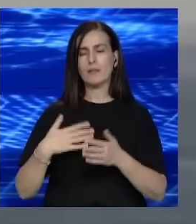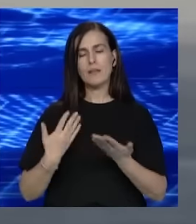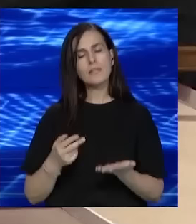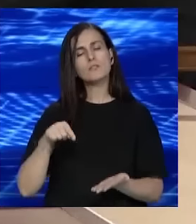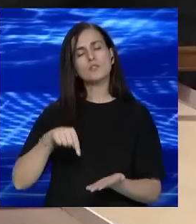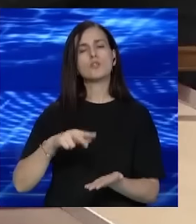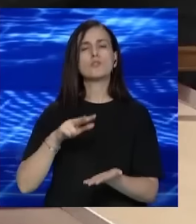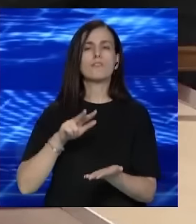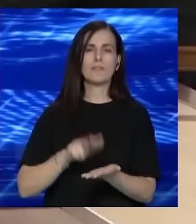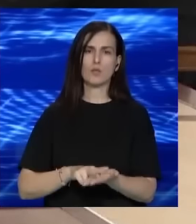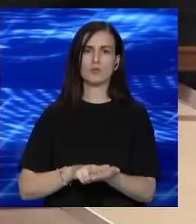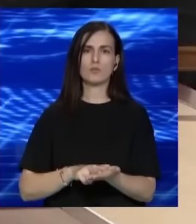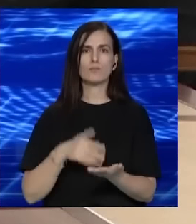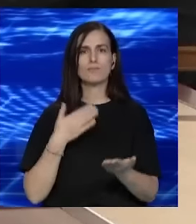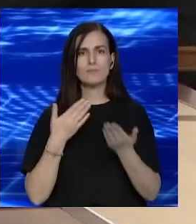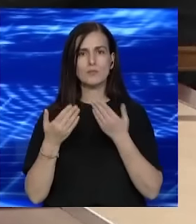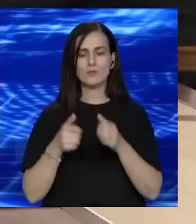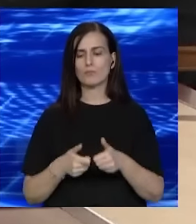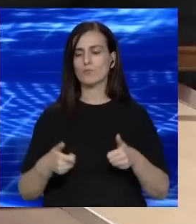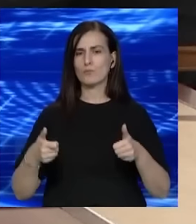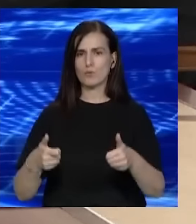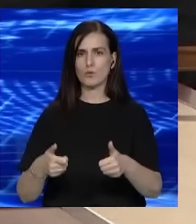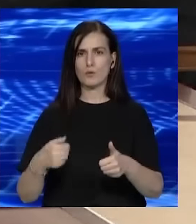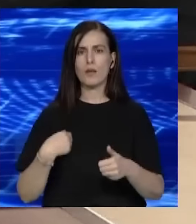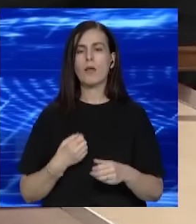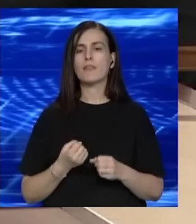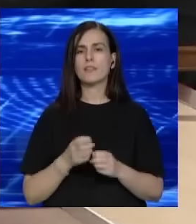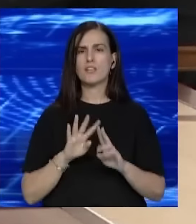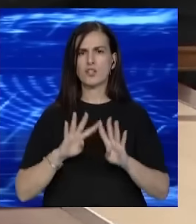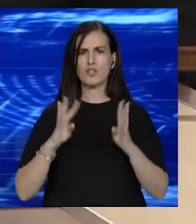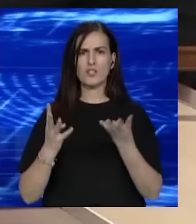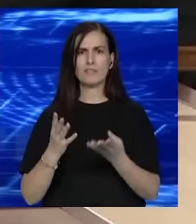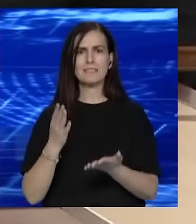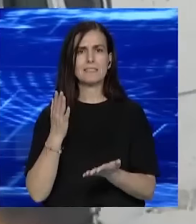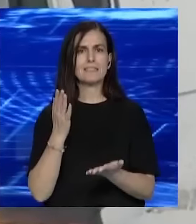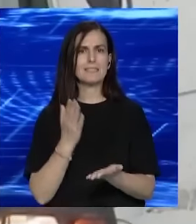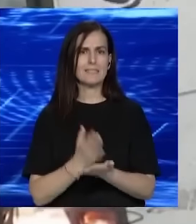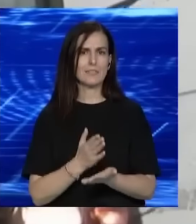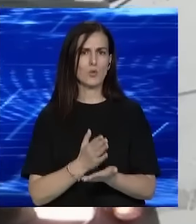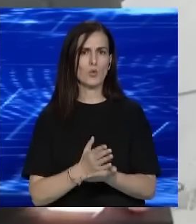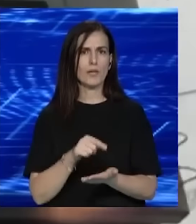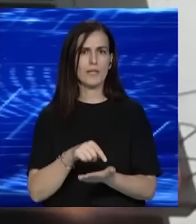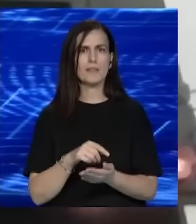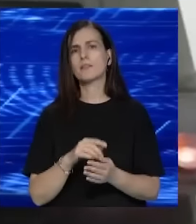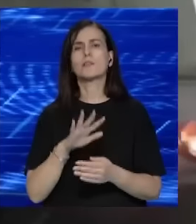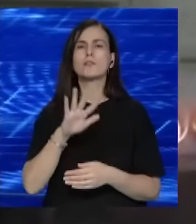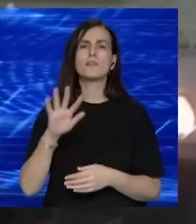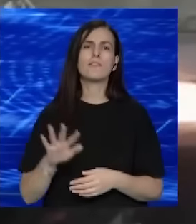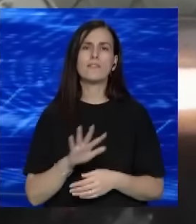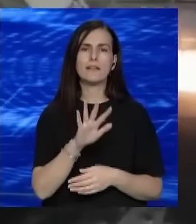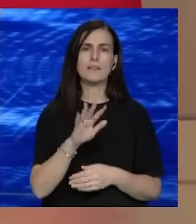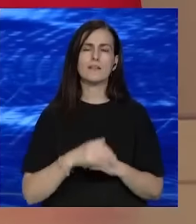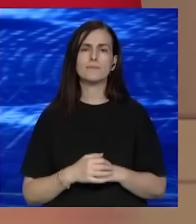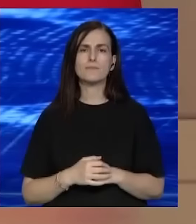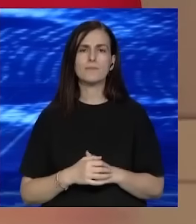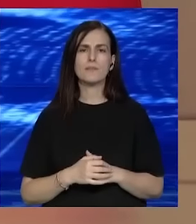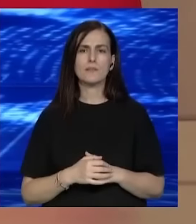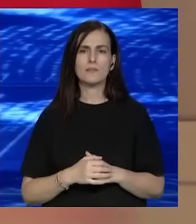territorin rus dhe atë bielorus. Për këtë shefi i Kremlinit paraqiti para Këshillit të Sigurisë Kombëtare të Rusisë propozimet për ndryshimin e doktrinës